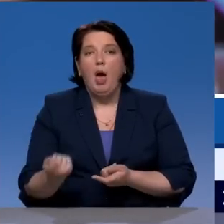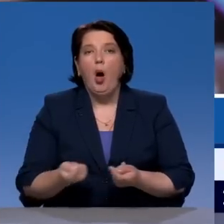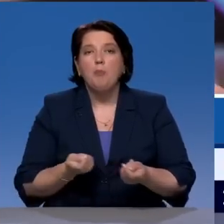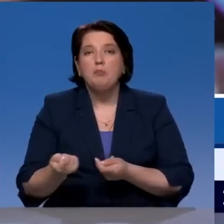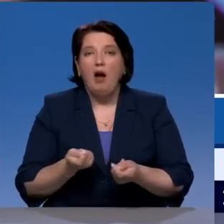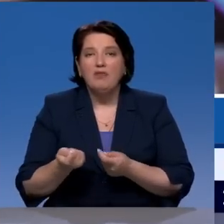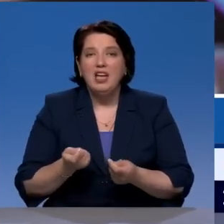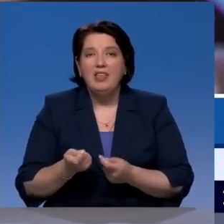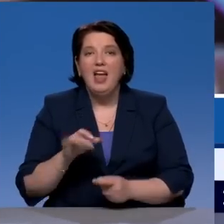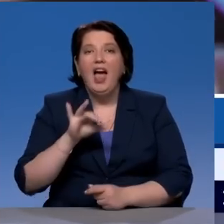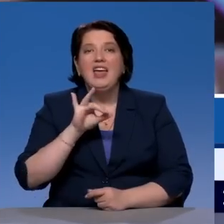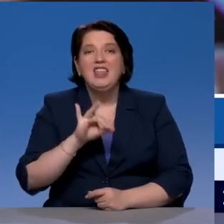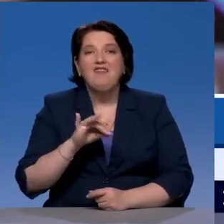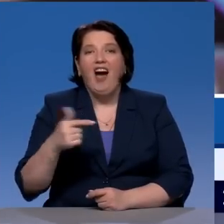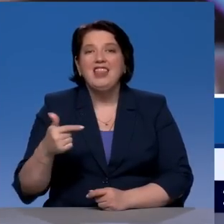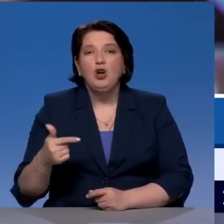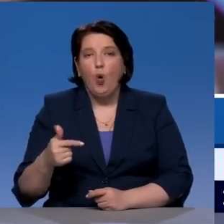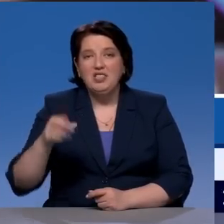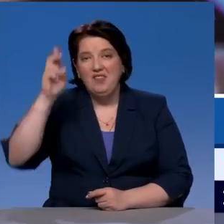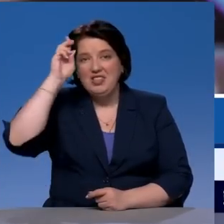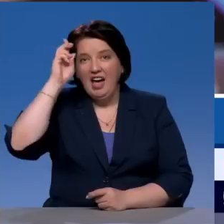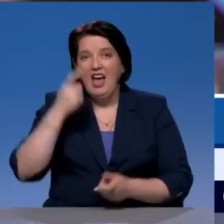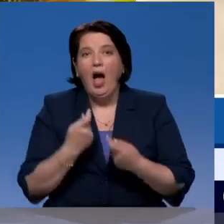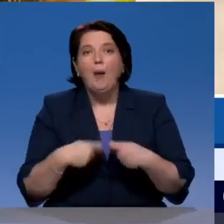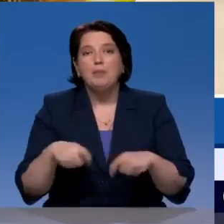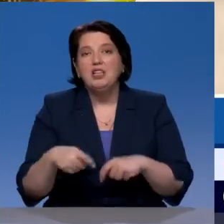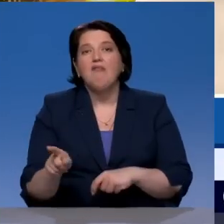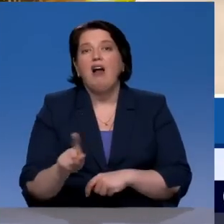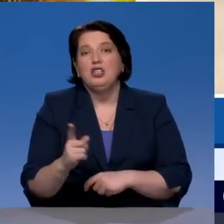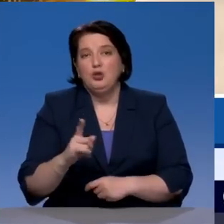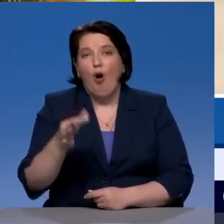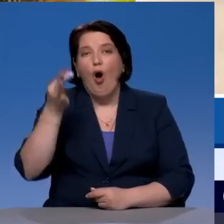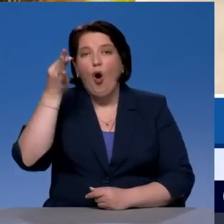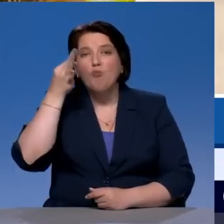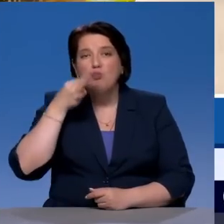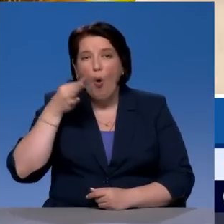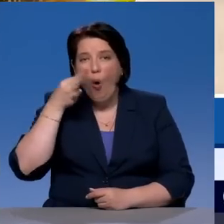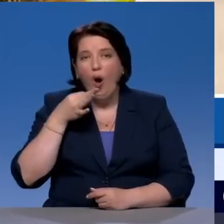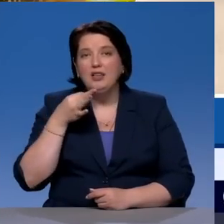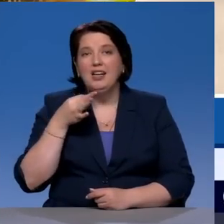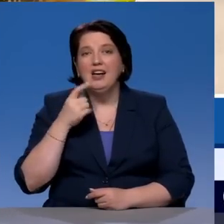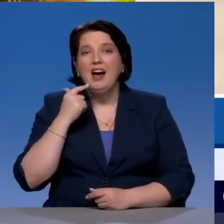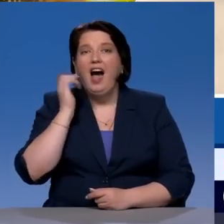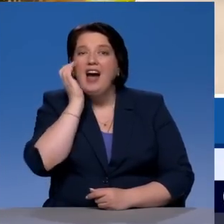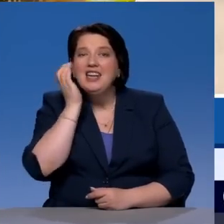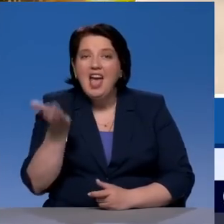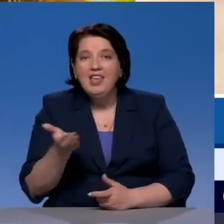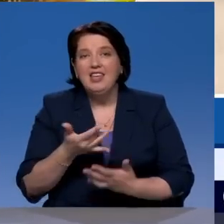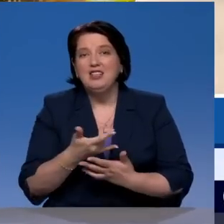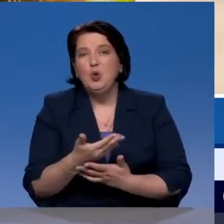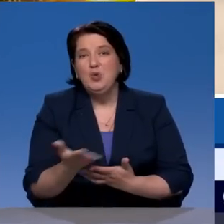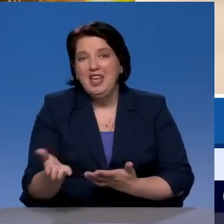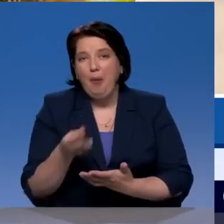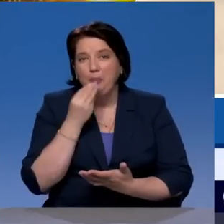орехи, тогда еще яда не было. Ну, вы знаете, большое количество соли может быть и ядом, который может убить человека, все зависит от дозы.